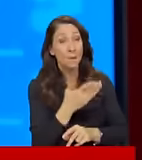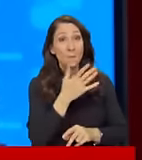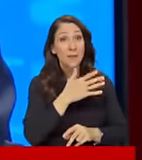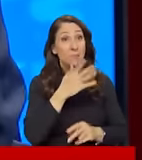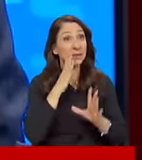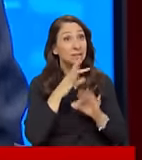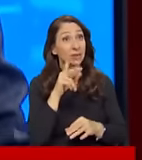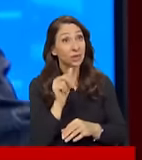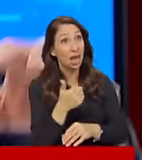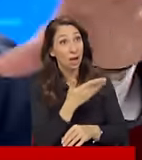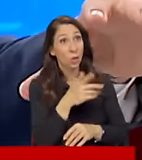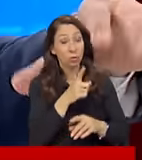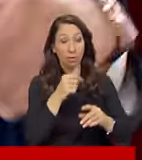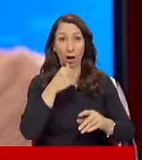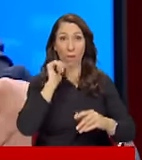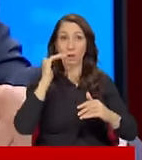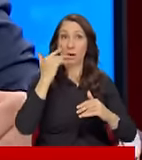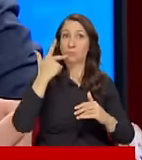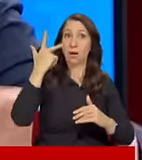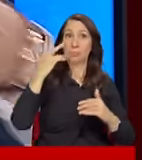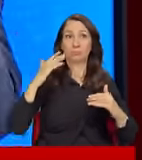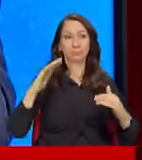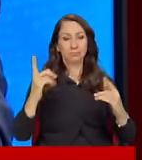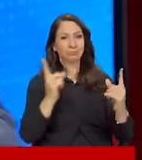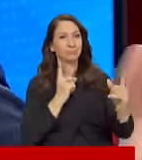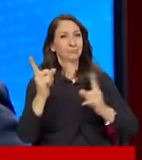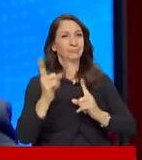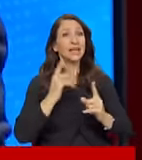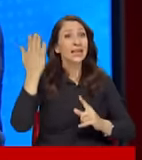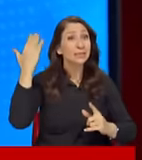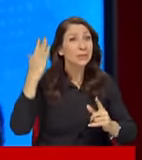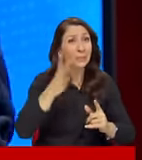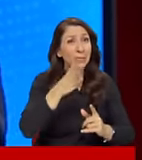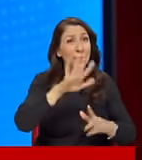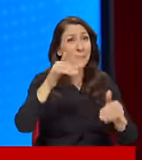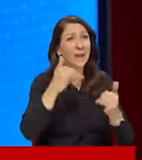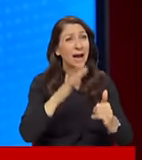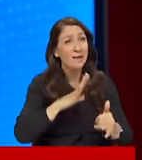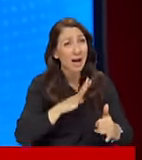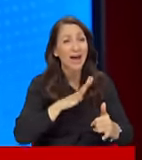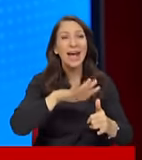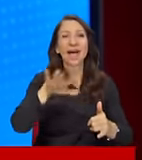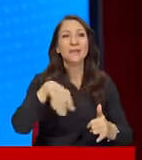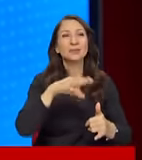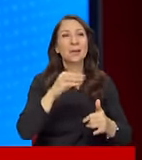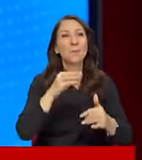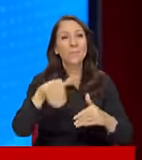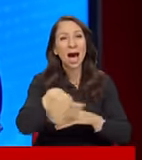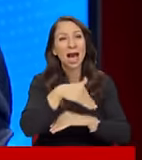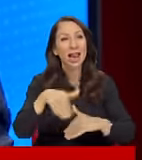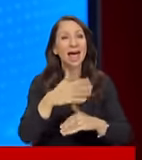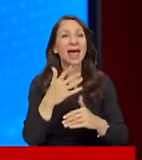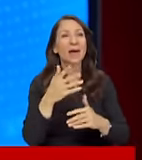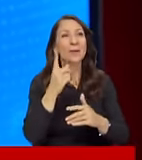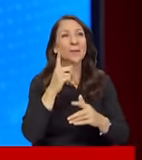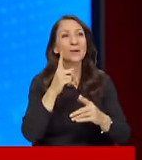bilim insanı kadar değerlidir. Orada bir abidir, abladır. Ya biliyorsunuz geçmişte hepimizin bakkalı vardır. Hepimizin mahallesinde bir